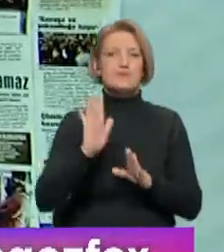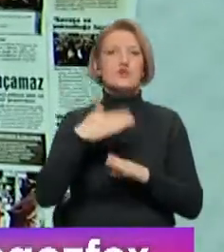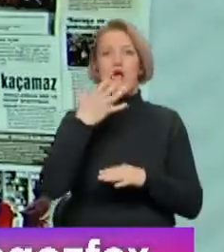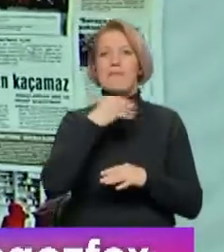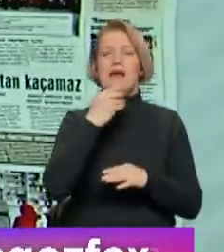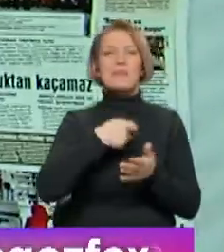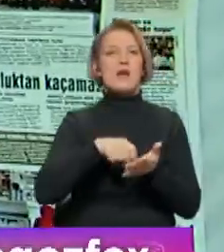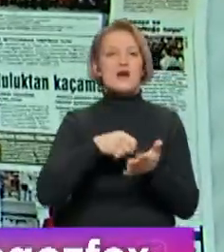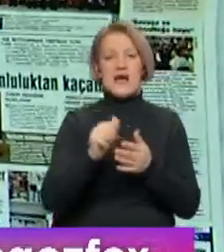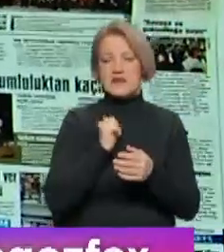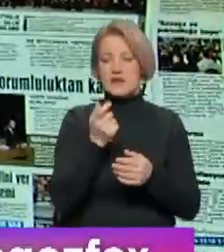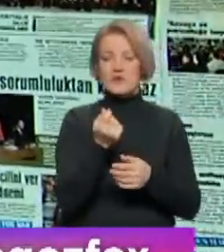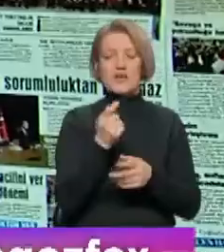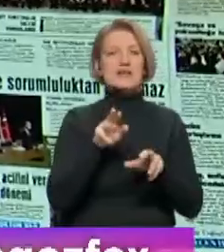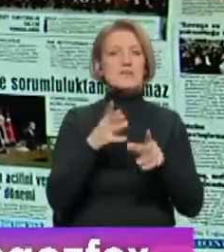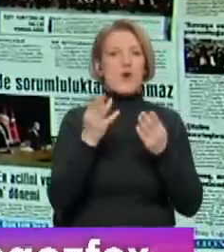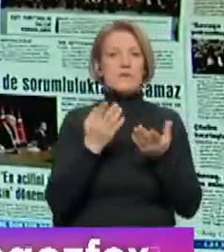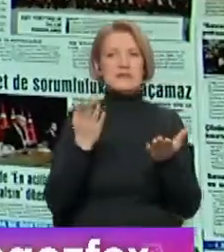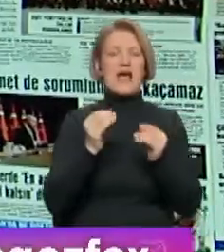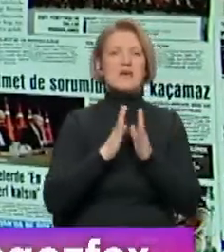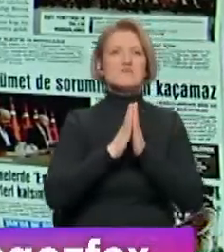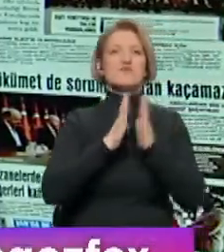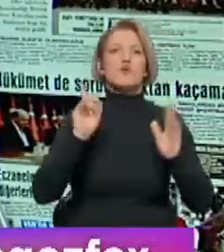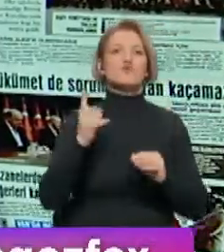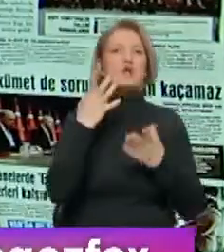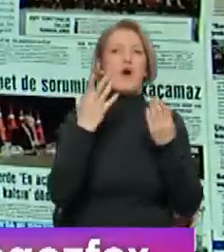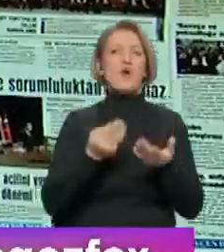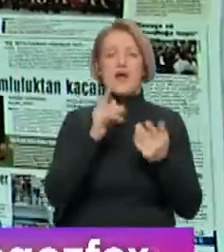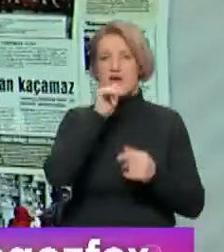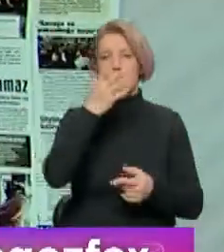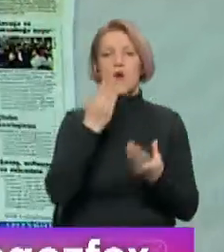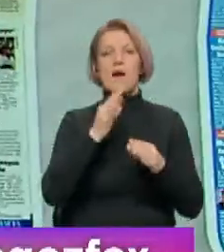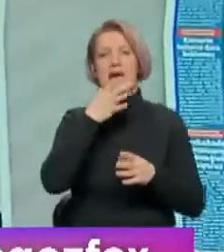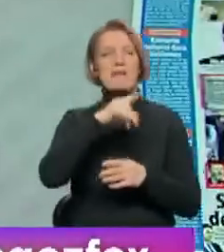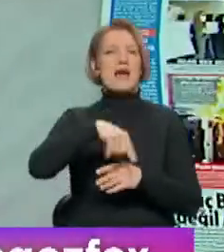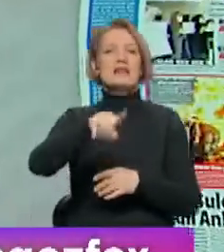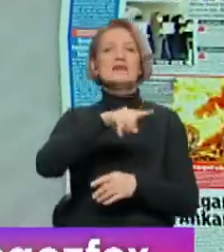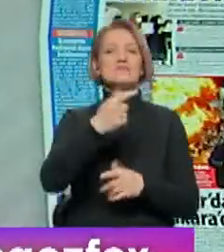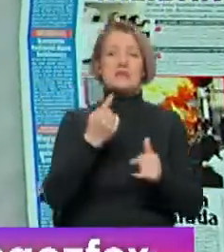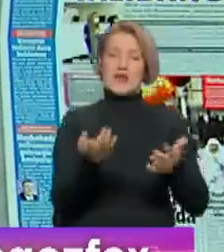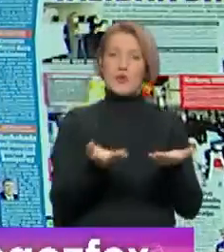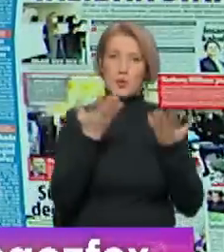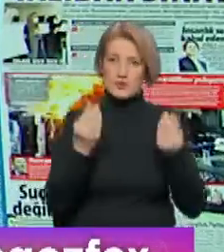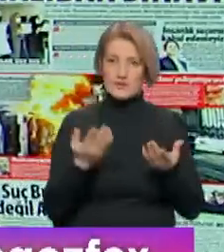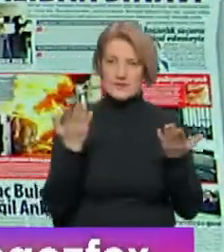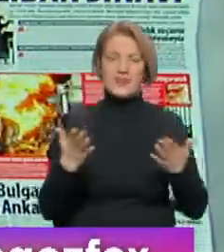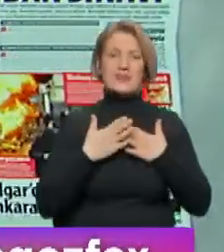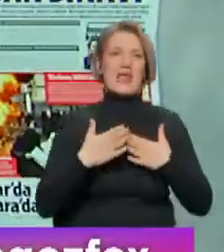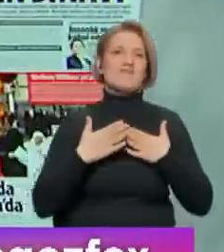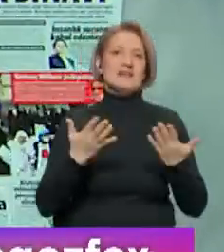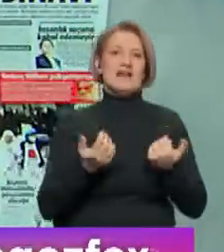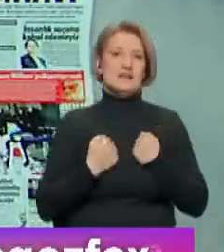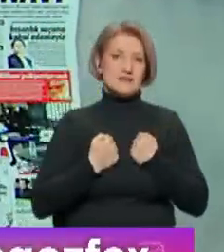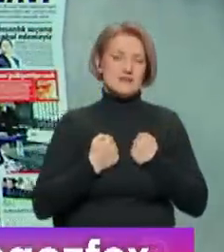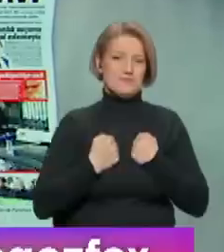emekli maaşının asgari ücret kadar olması en büyük müjde olur hiç olmazsa emekli de biraz olsun nefes alır